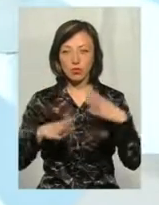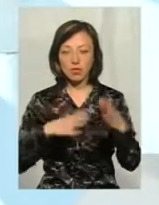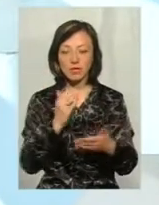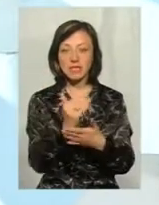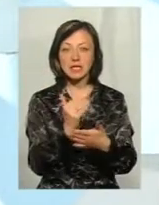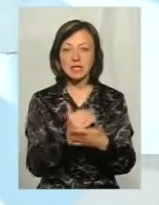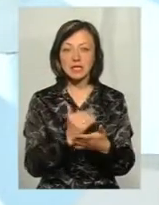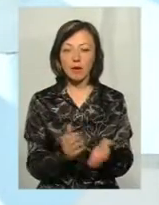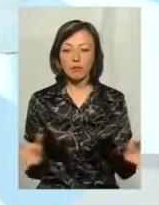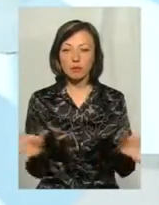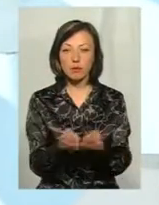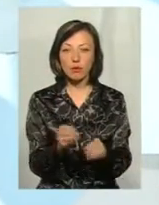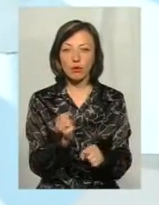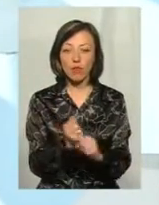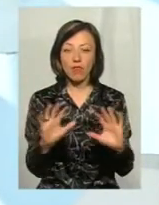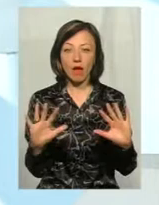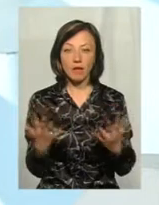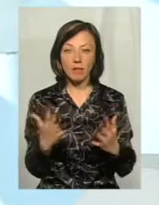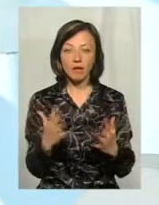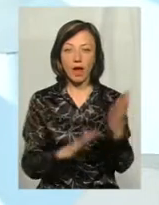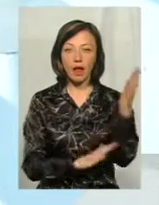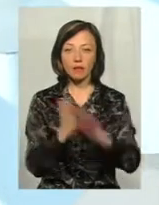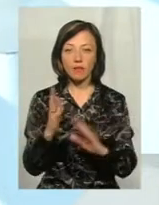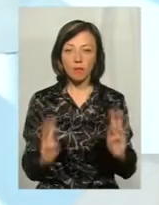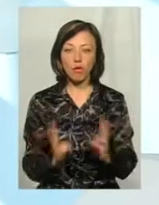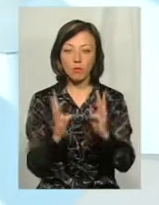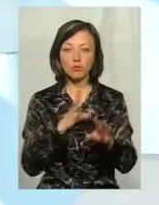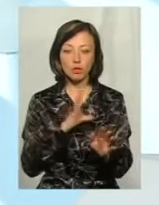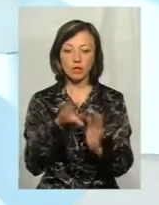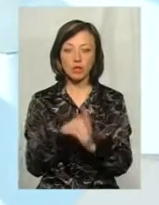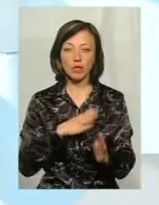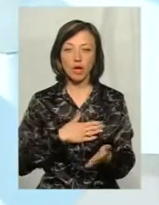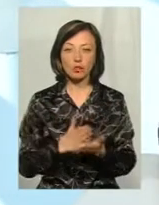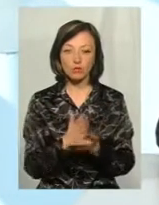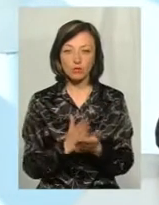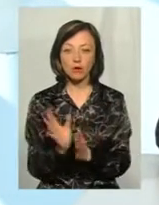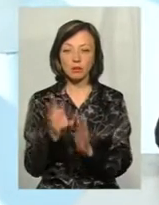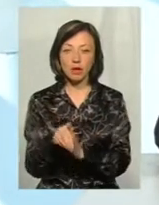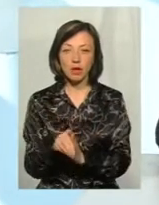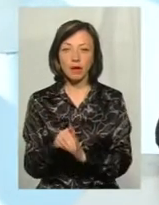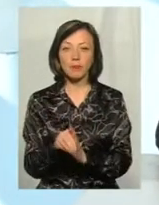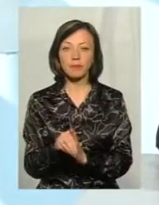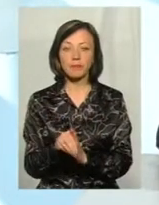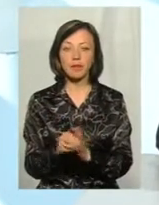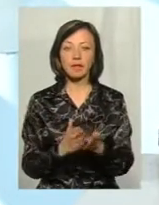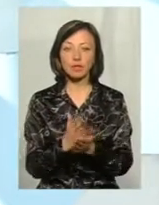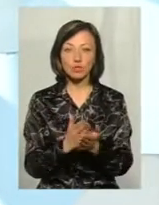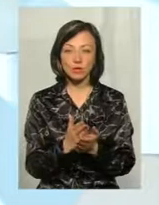систему спільної роботи на випадок, значить, лісових пожеж. Були задіяні і наші служби, були задіяні, значить, і